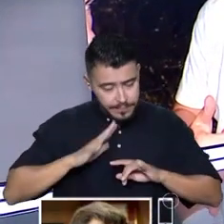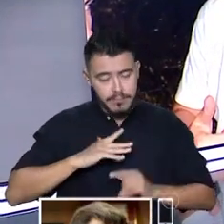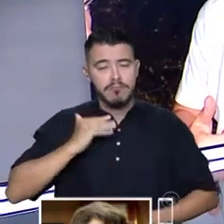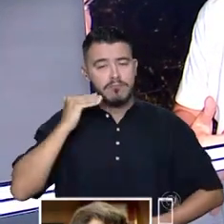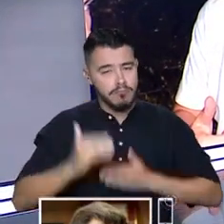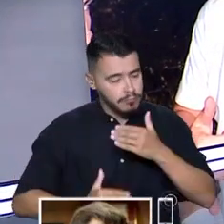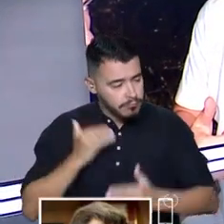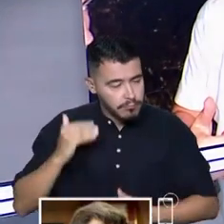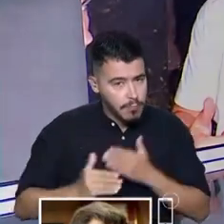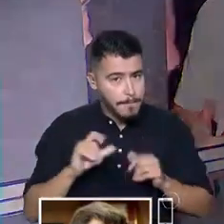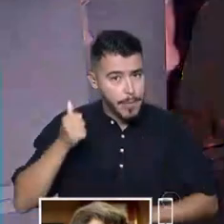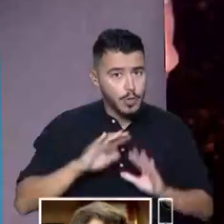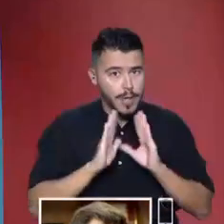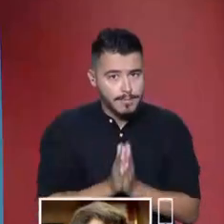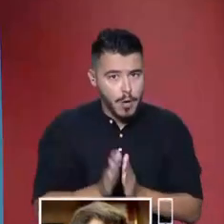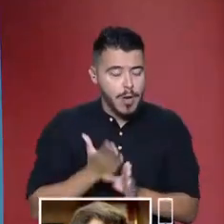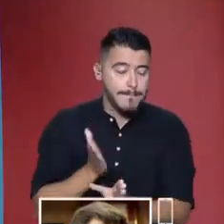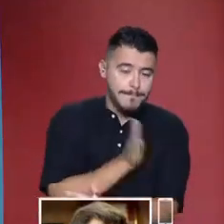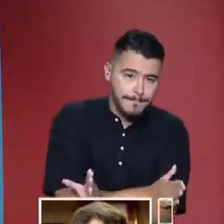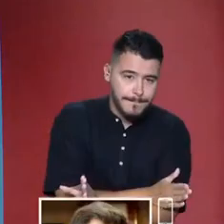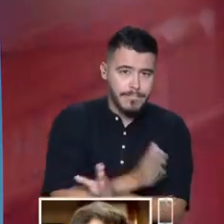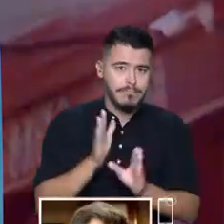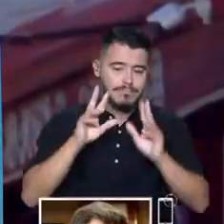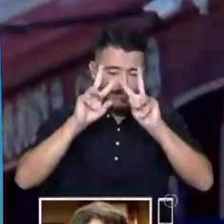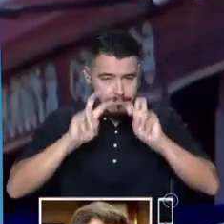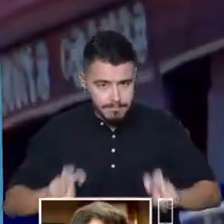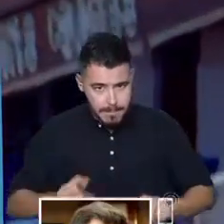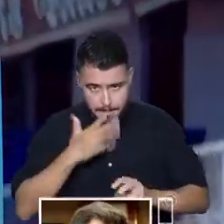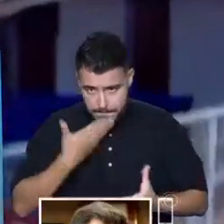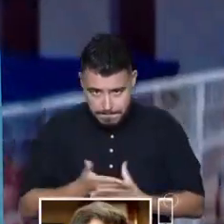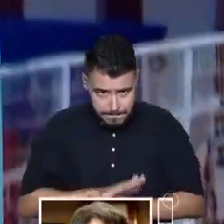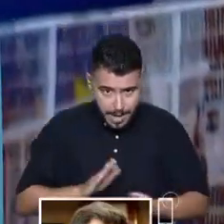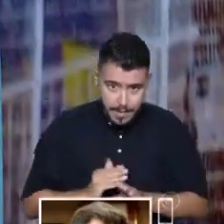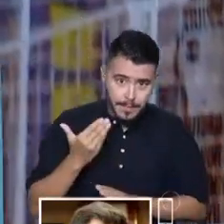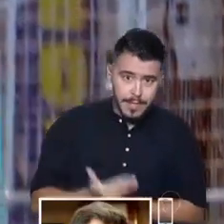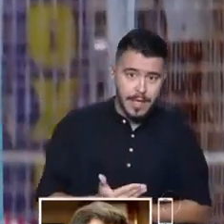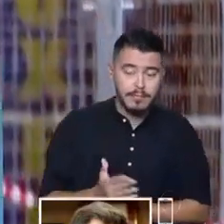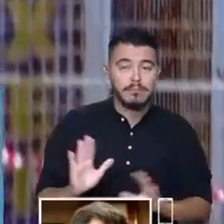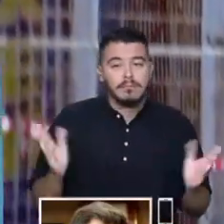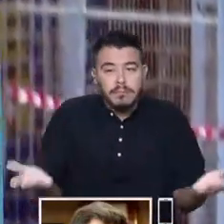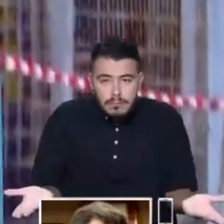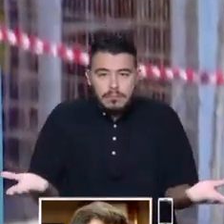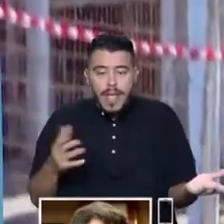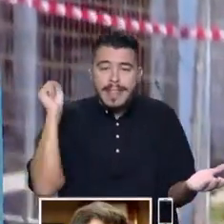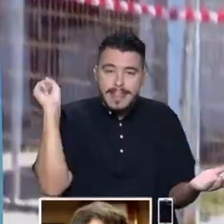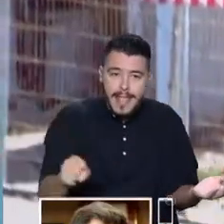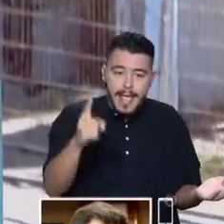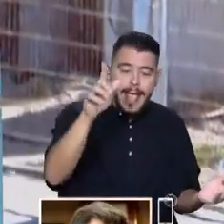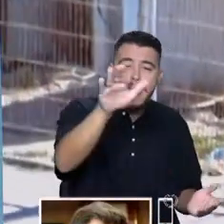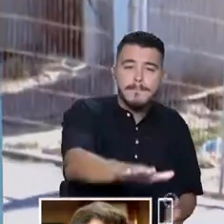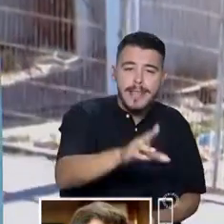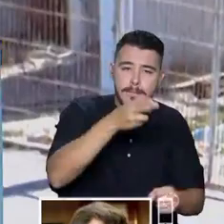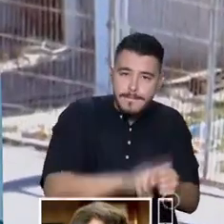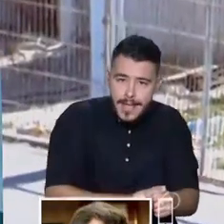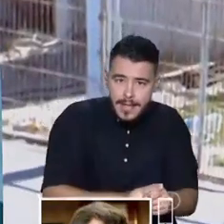να γίνει υποκαταρκτική. Πάντως κάποιος φταίει και για το ότι αυτό το παιδί σκοτώθηκε. Δηλαδή το παιδί αυτό. Δεν κατάλαβα. Σας είπα